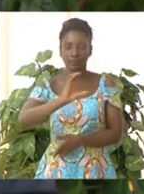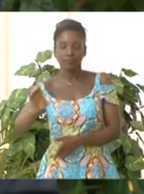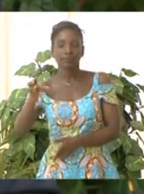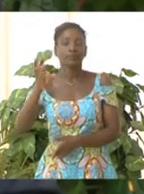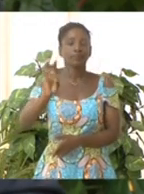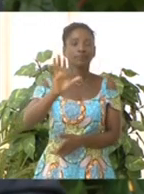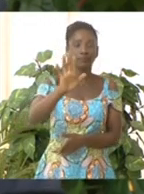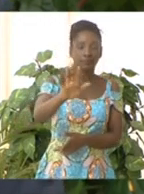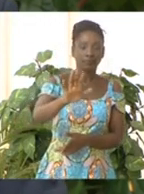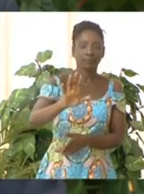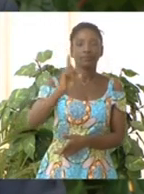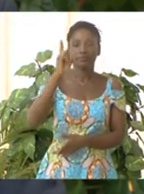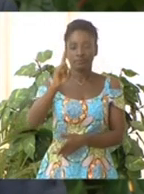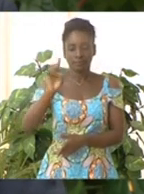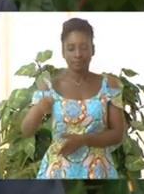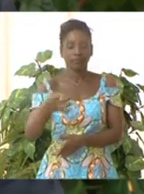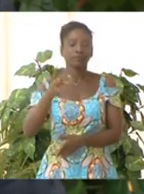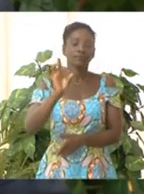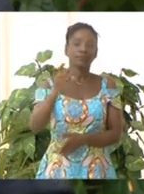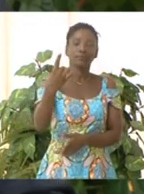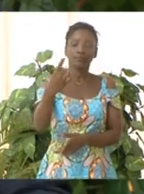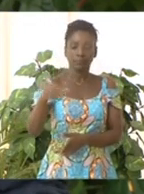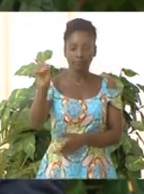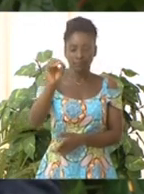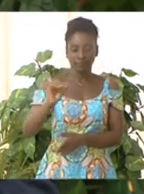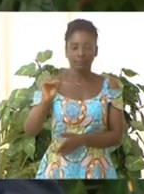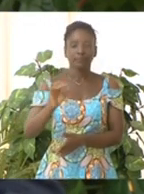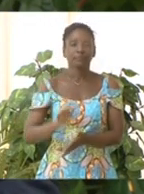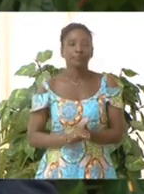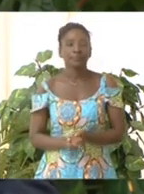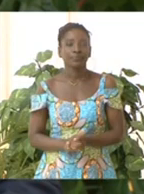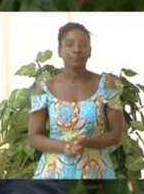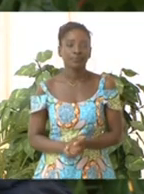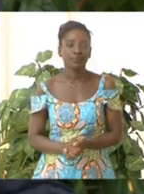165, soit 1,81%.